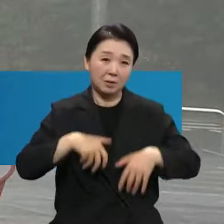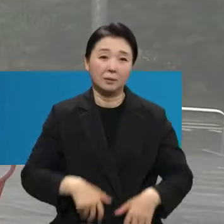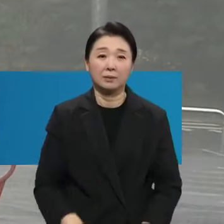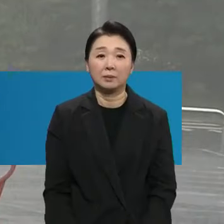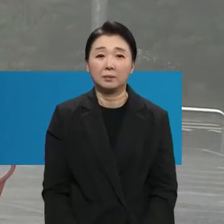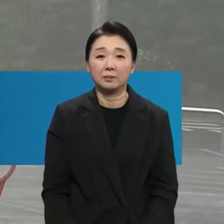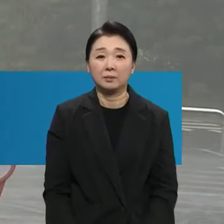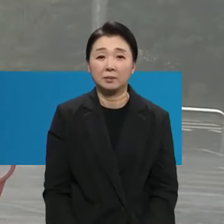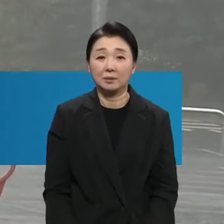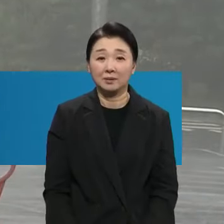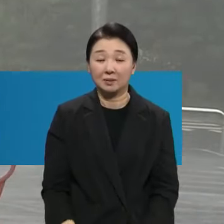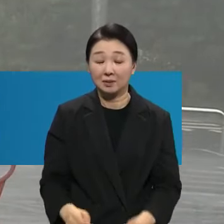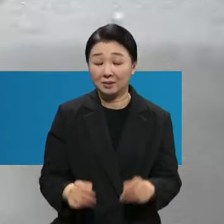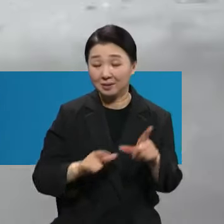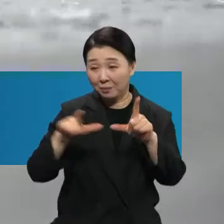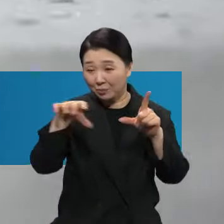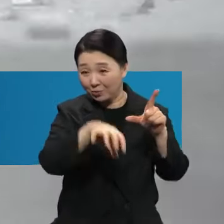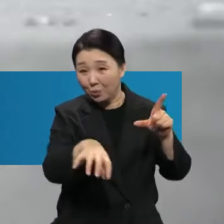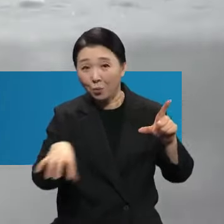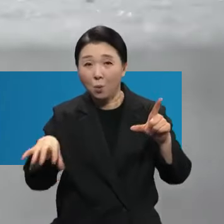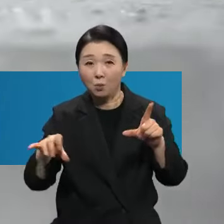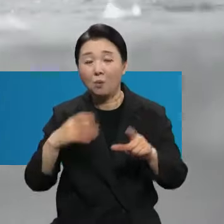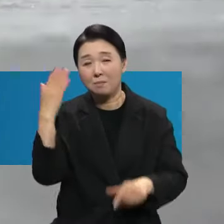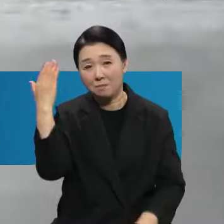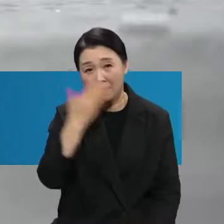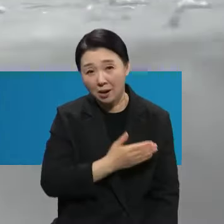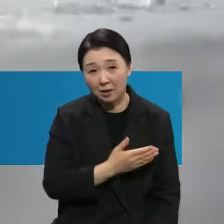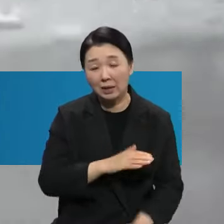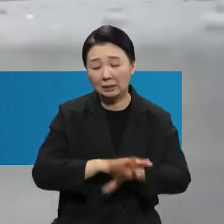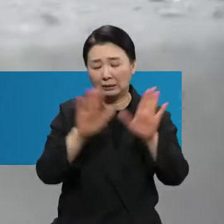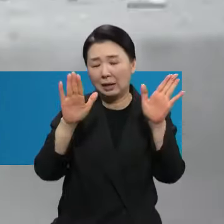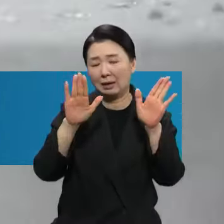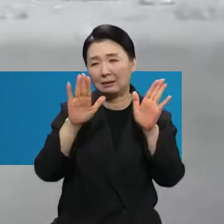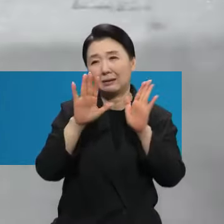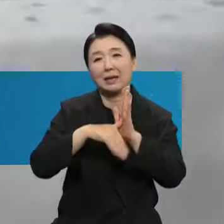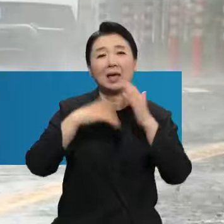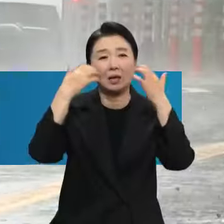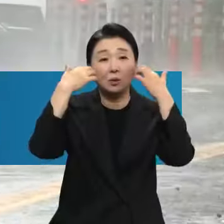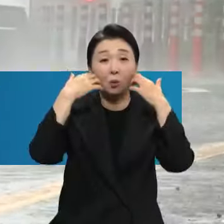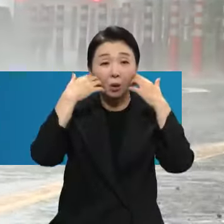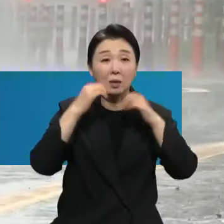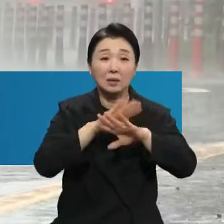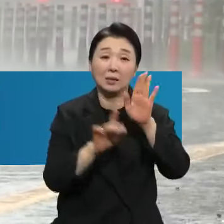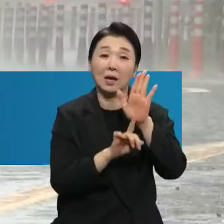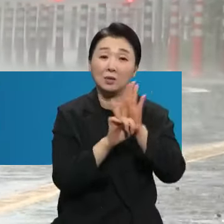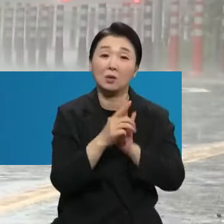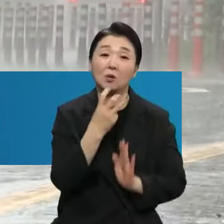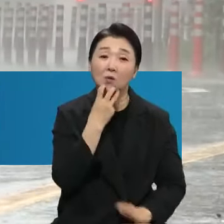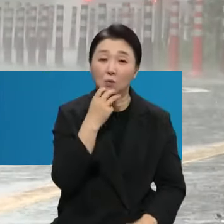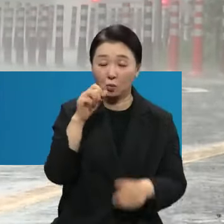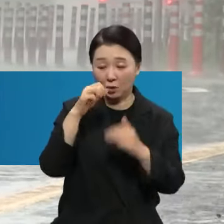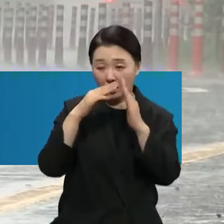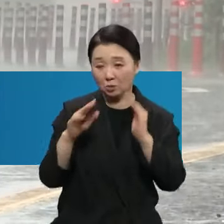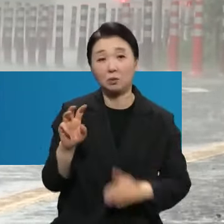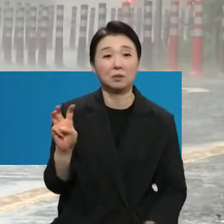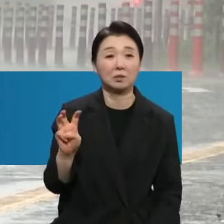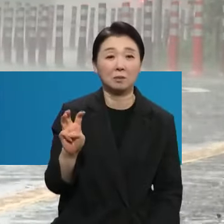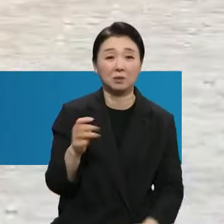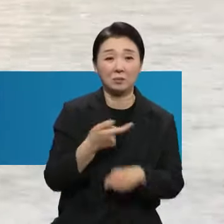예상됩니다. 그 밖에 대부분 지역은 대체로 맑은 가운데 한낮엔 덥겠습니다. 낮 최고 기온은 서울과 전주가